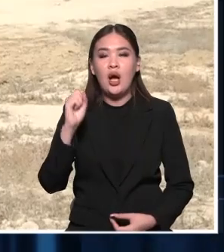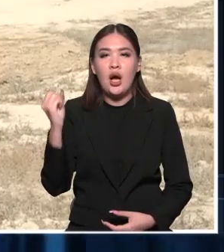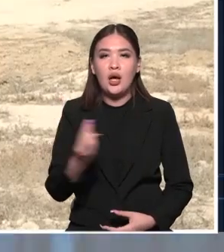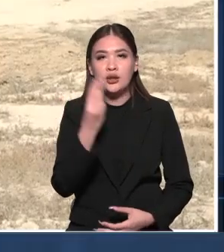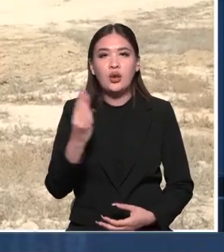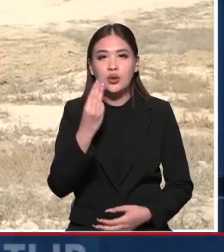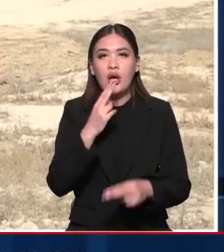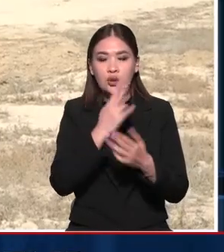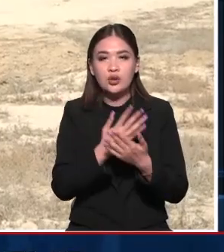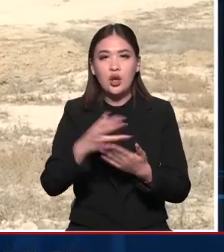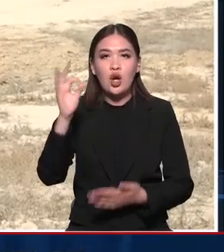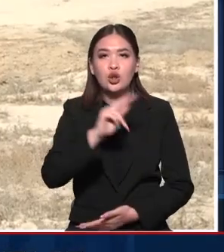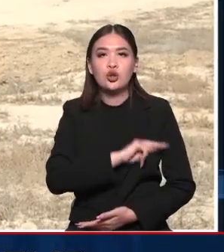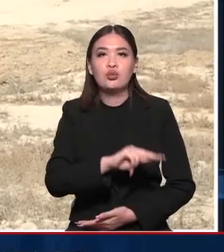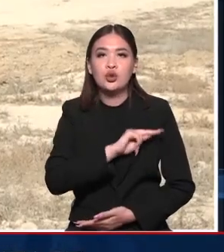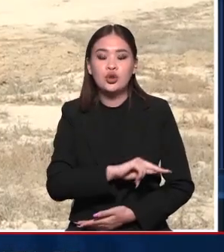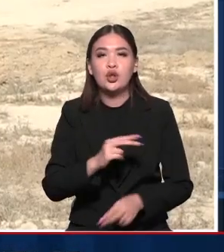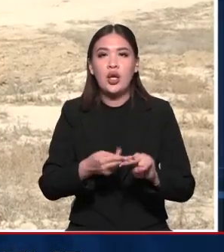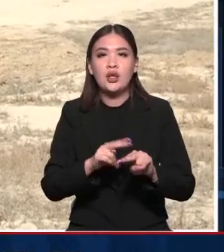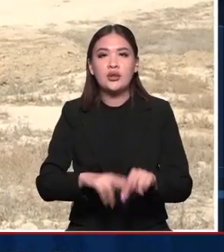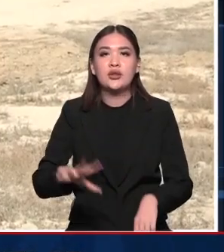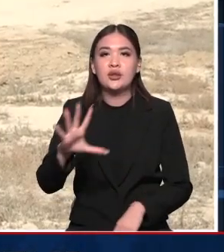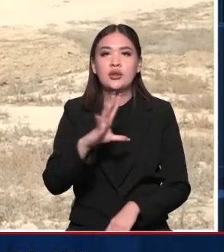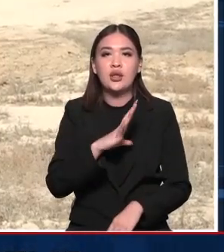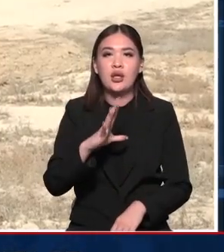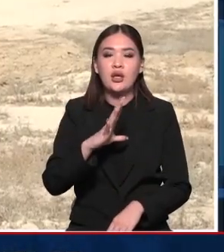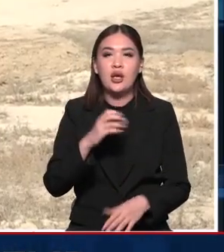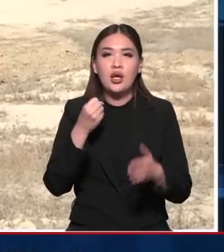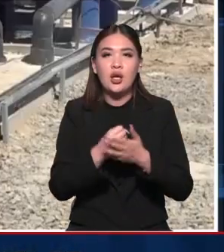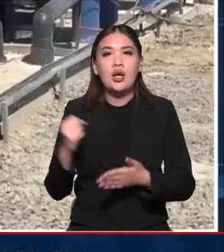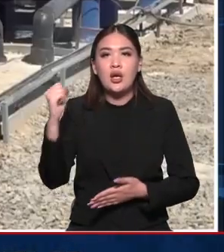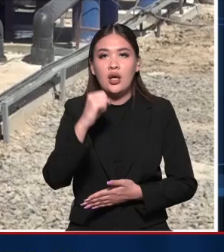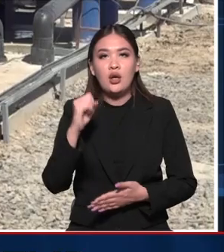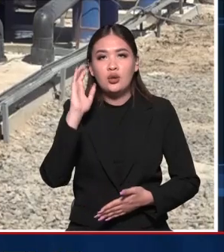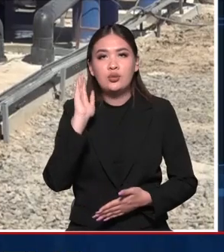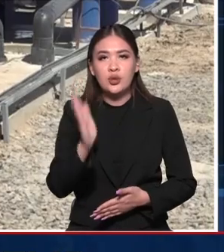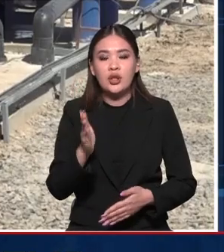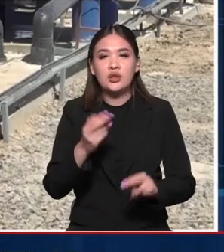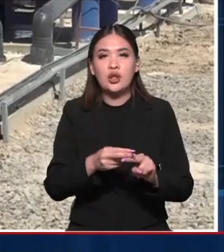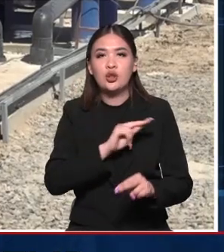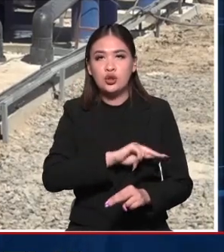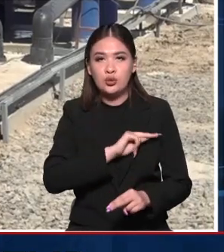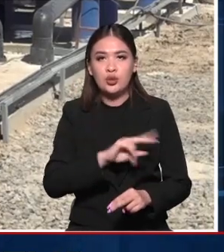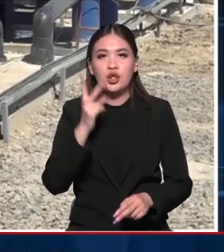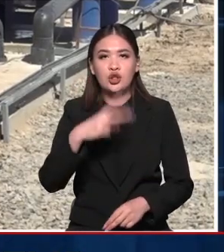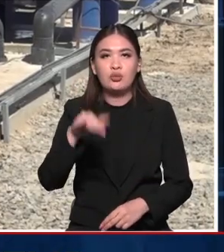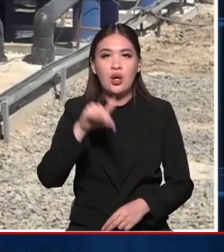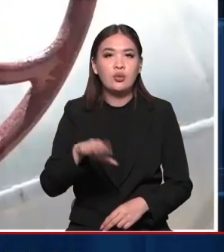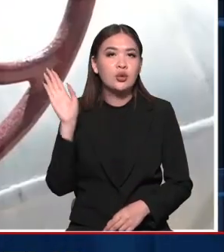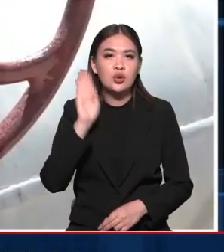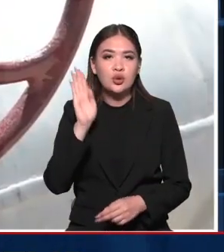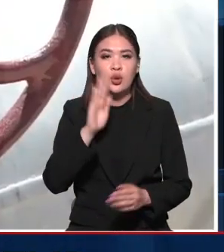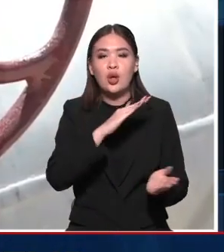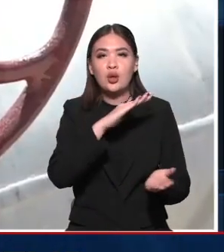үшін жасалған жұмыстың жалғасы. Тамыз айына дейін тағы 2 жоба жүзеге асады. Сөйтіп тәулігіне 20000 текше метр су